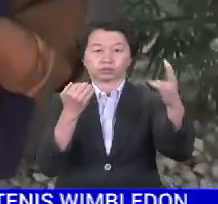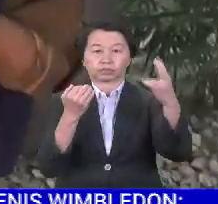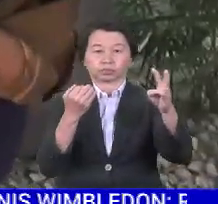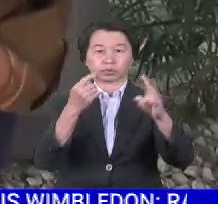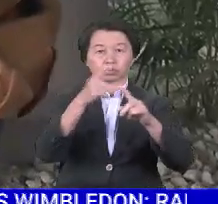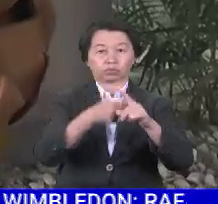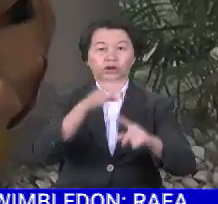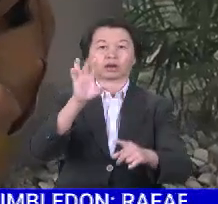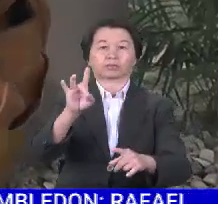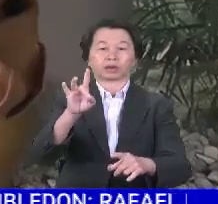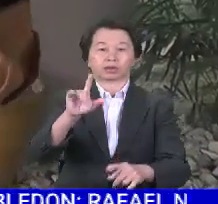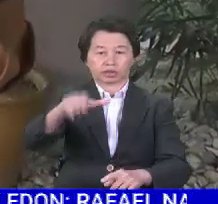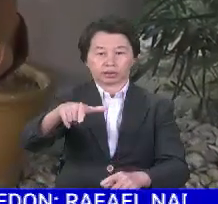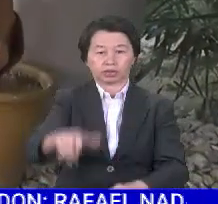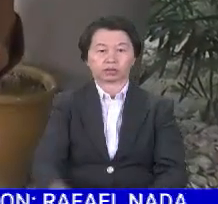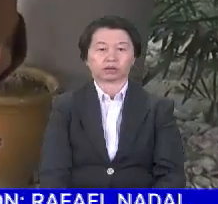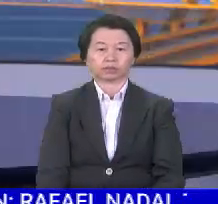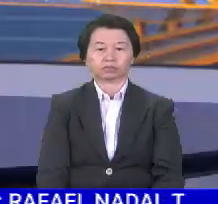nanti.